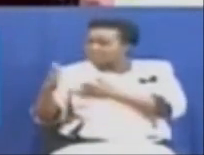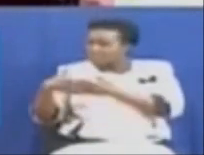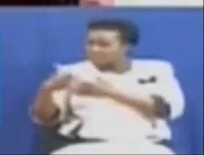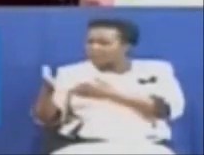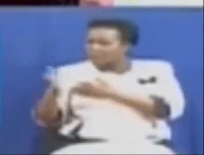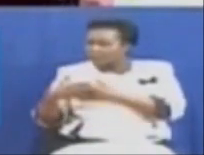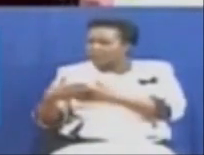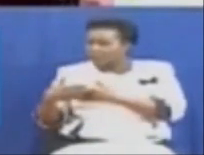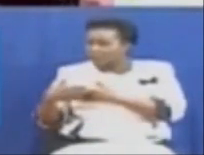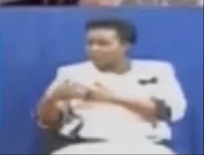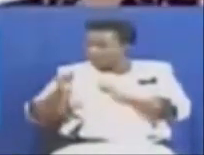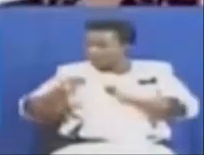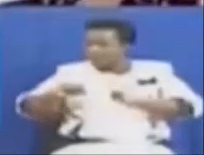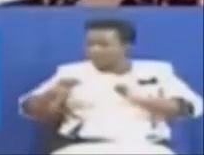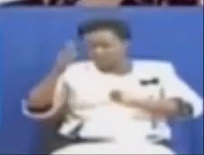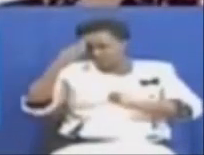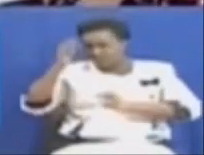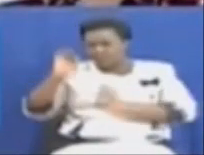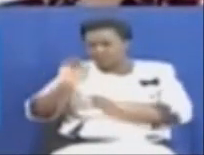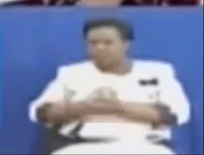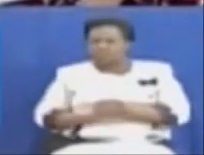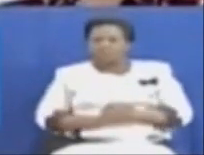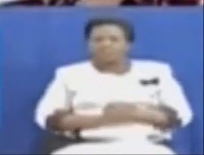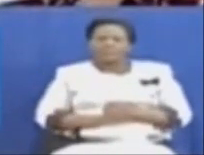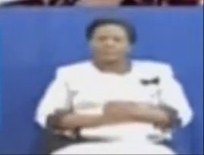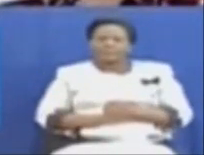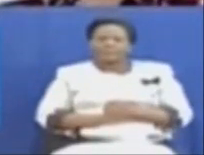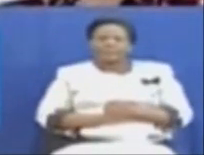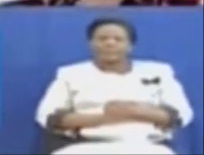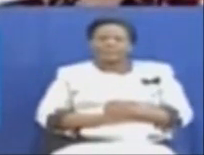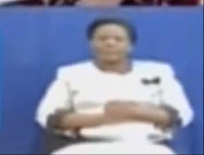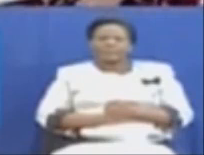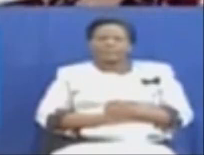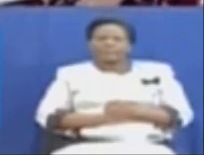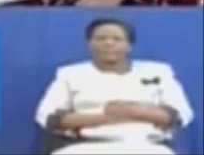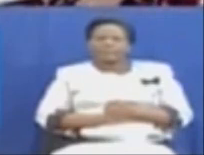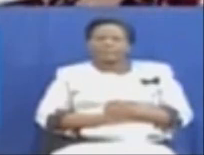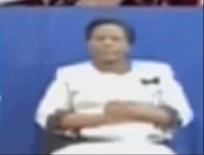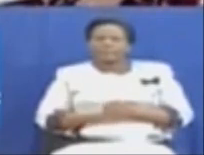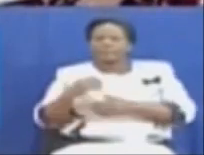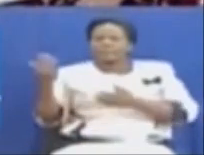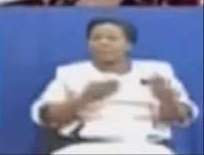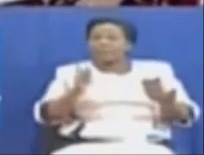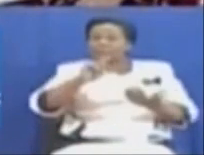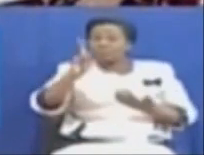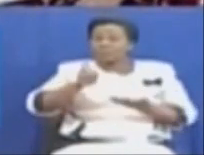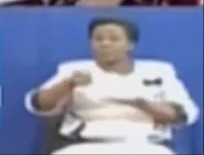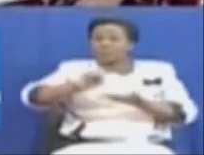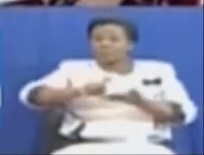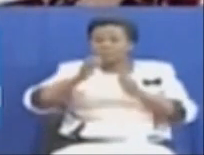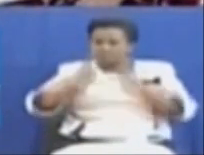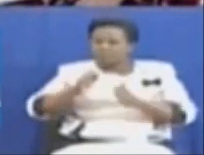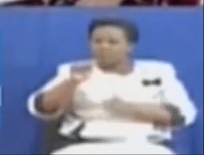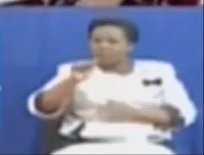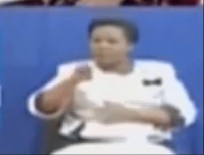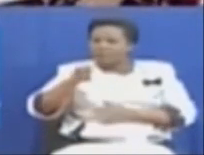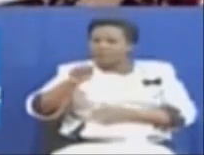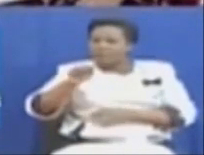kweli ni miji ambayo ni ya pekee kwa sababu ni lango katika watalii wanapoenda kutembelea mbuga zetu. Lakini